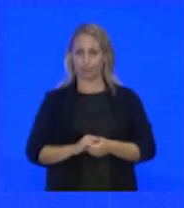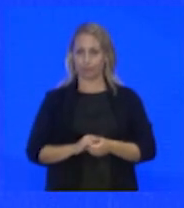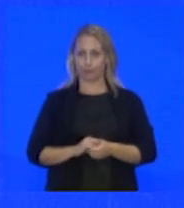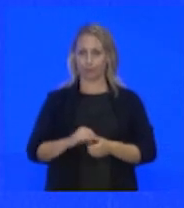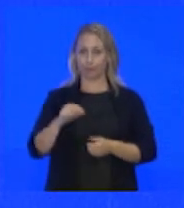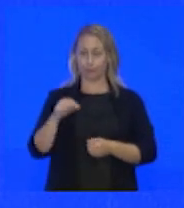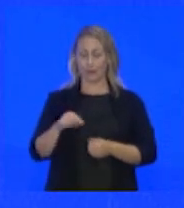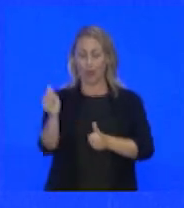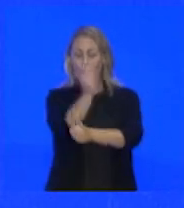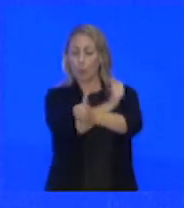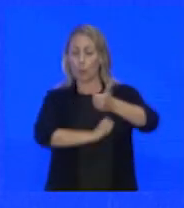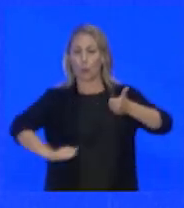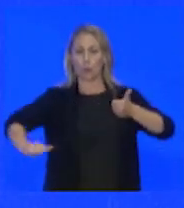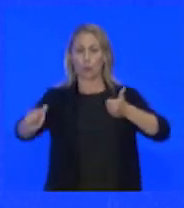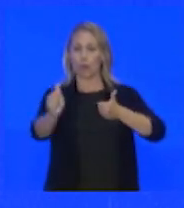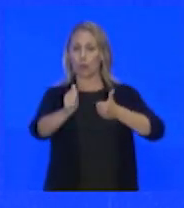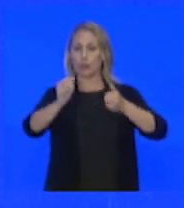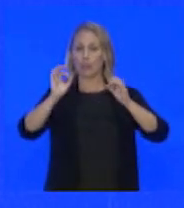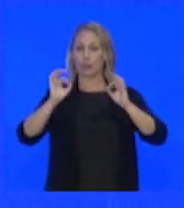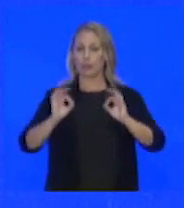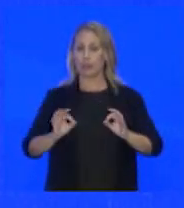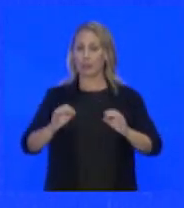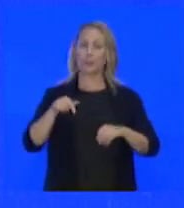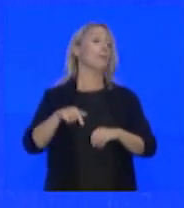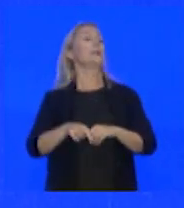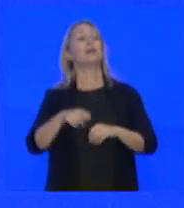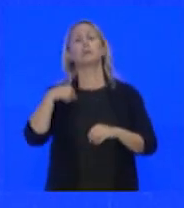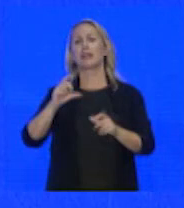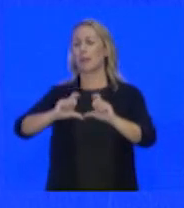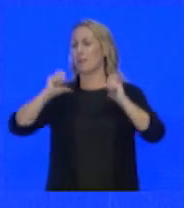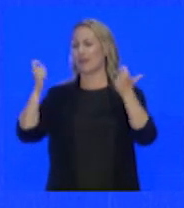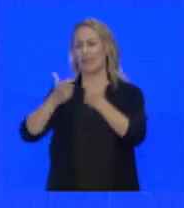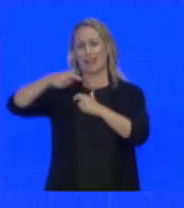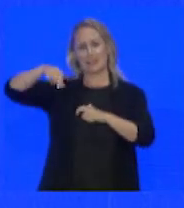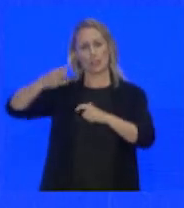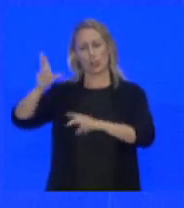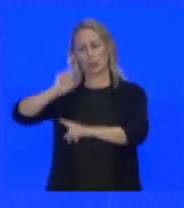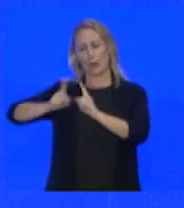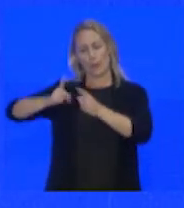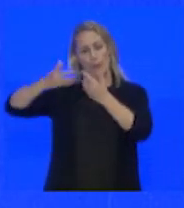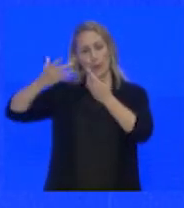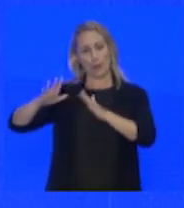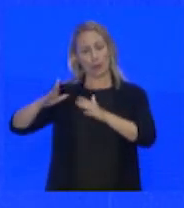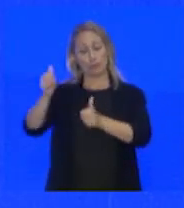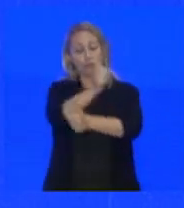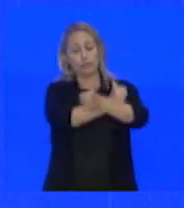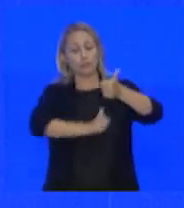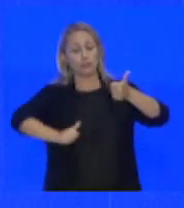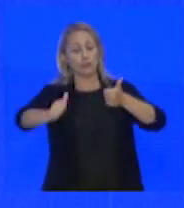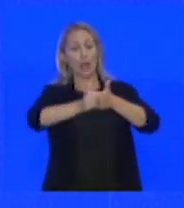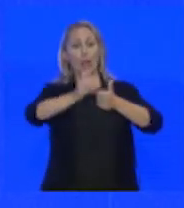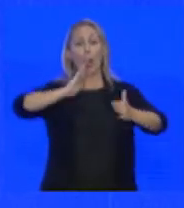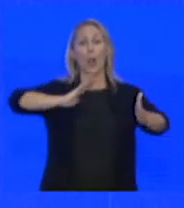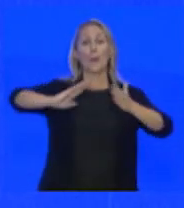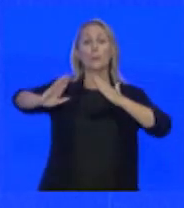Απόλυτη προτεραιότητά μας. Το έχουμε συζητήσει πολλές φορές με τον Περιφερειάρχη. Αποτελεί η προστασία και η